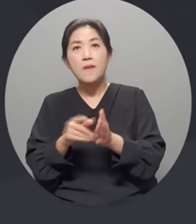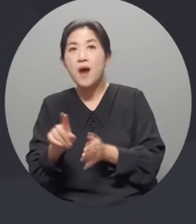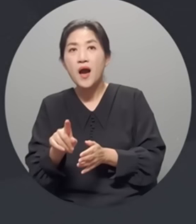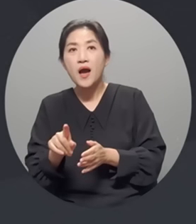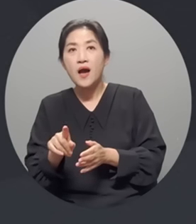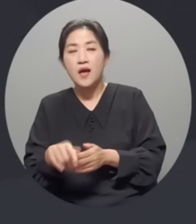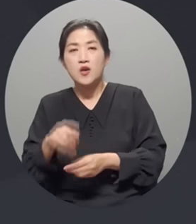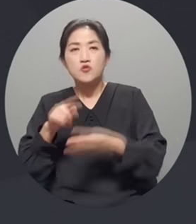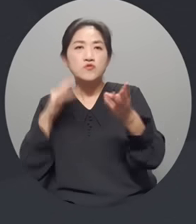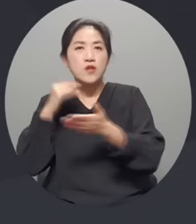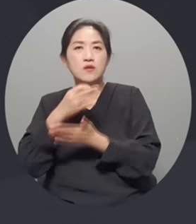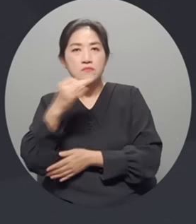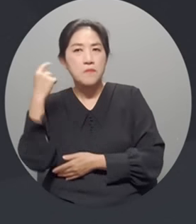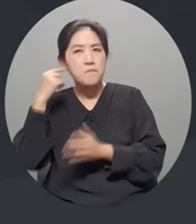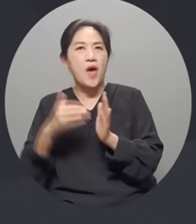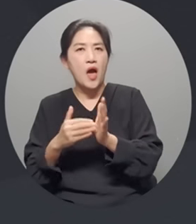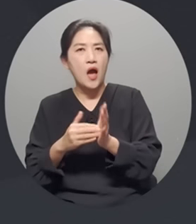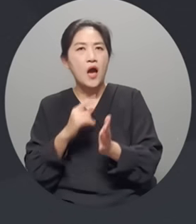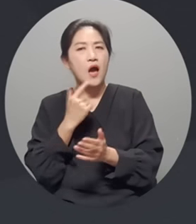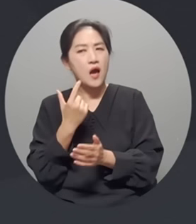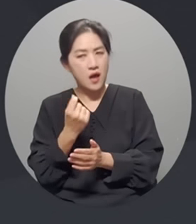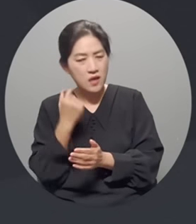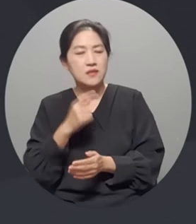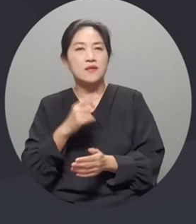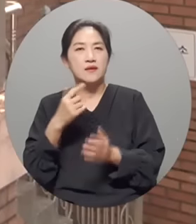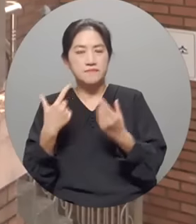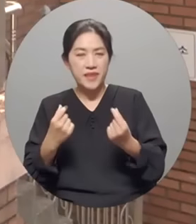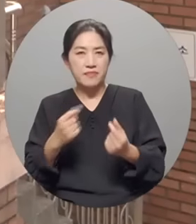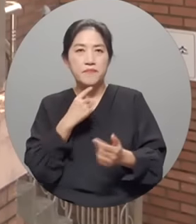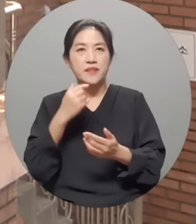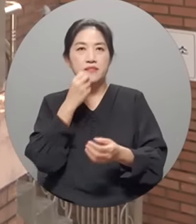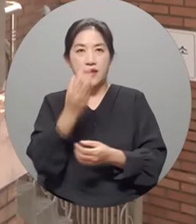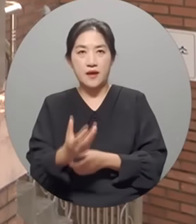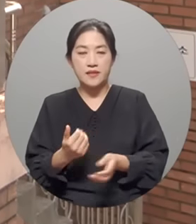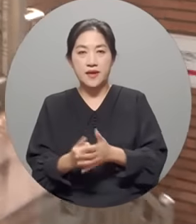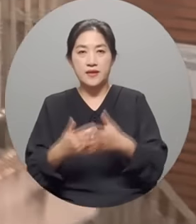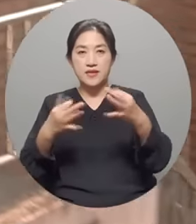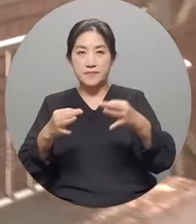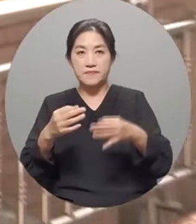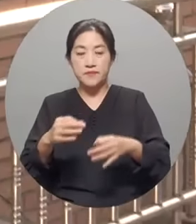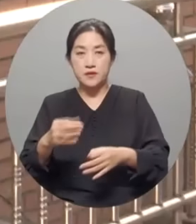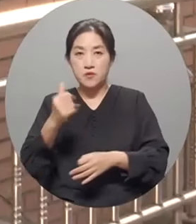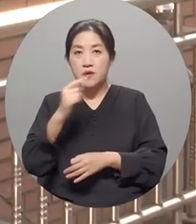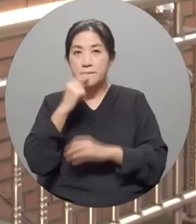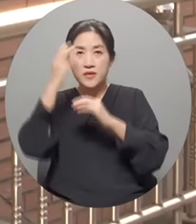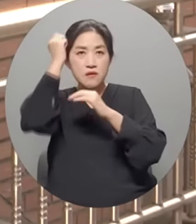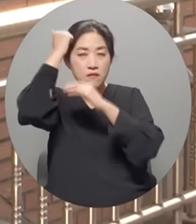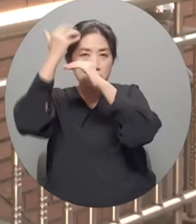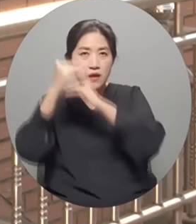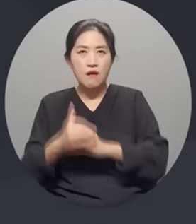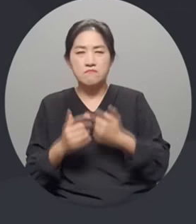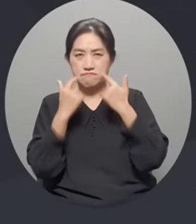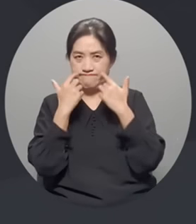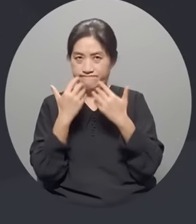음성은 들은 적이 있다고 검찰에 말했다는 겁니다. 김 소장이 기억하는 상황은